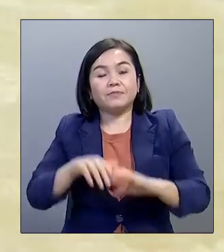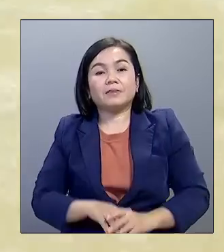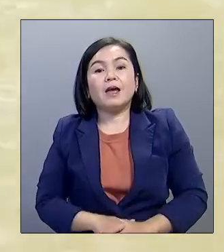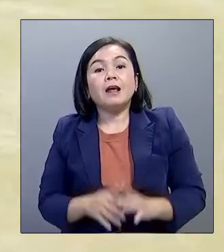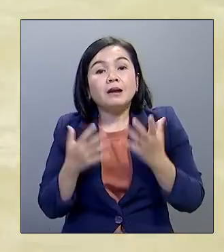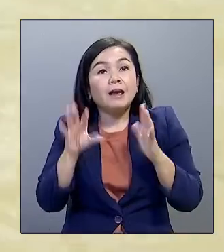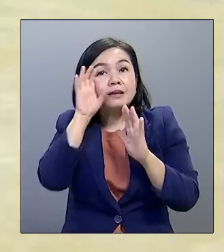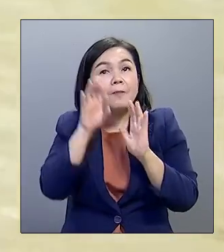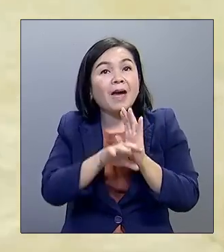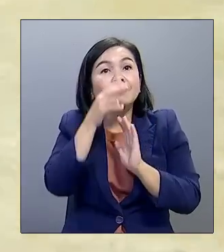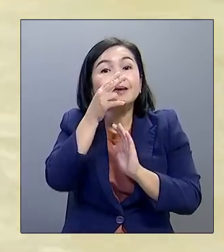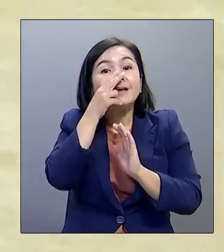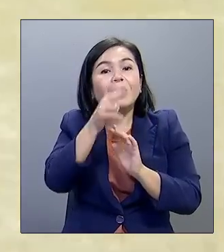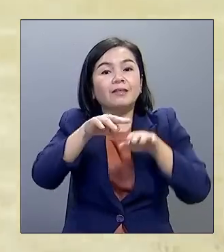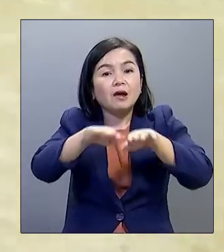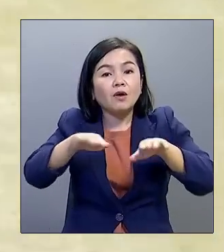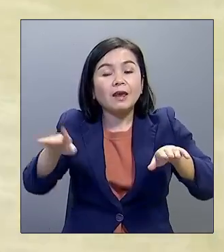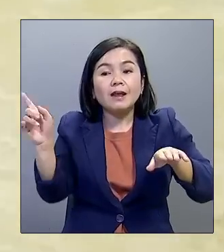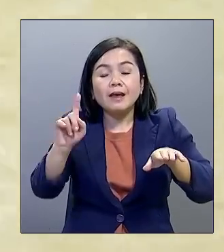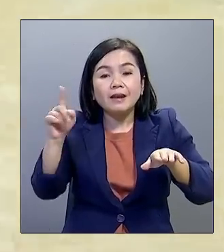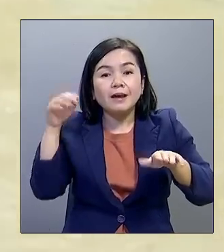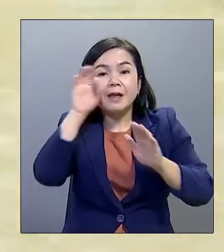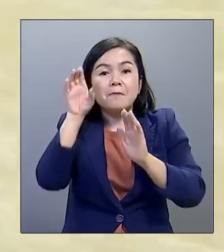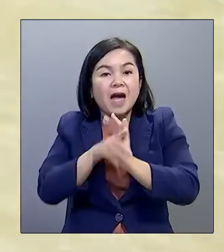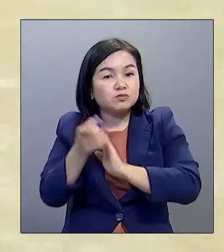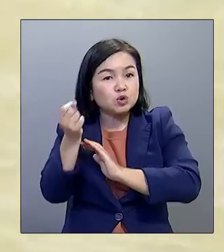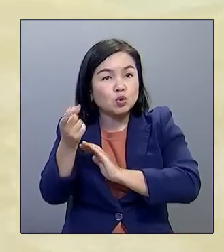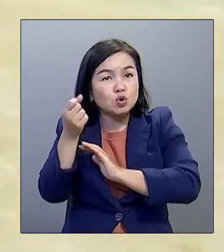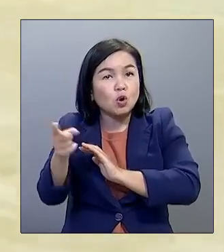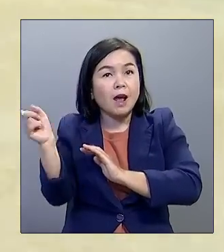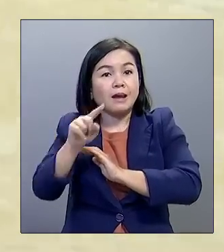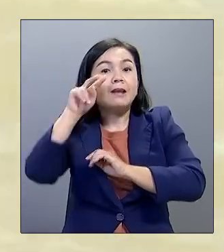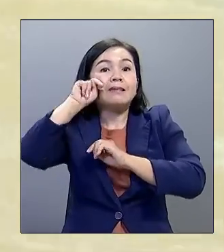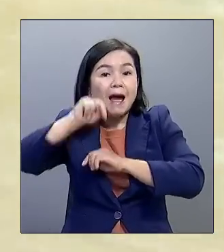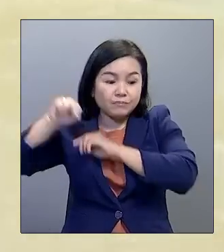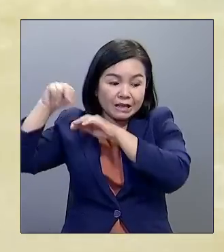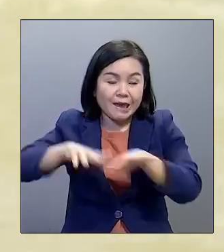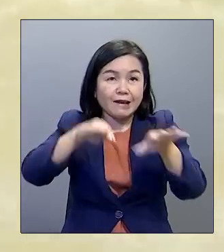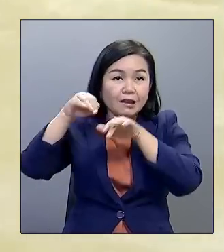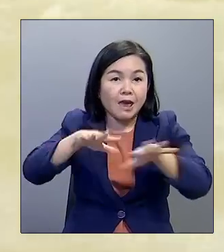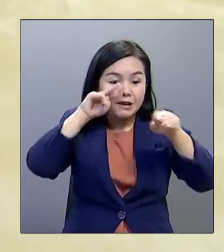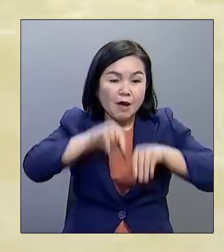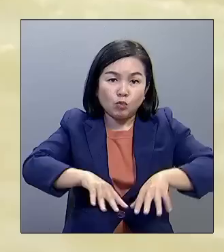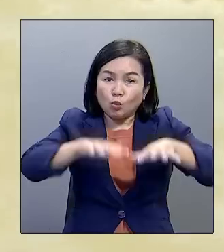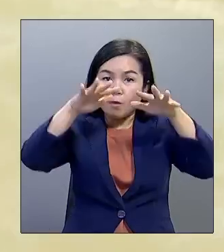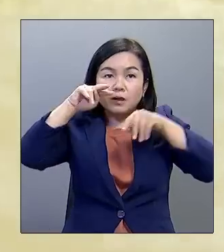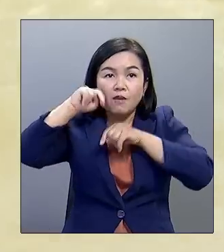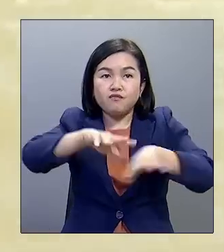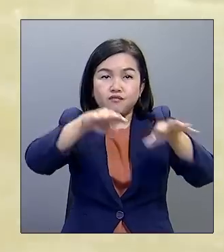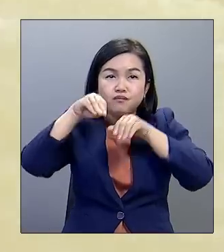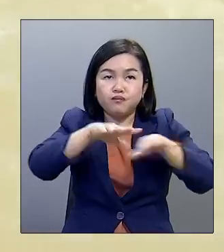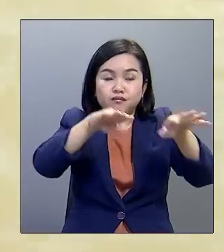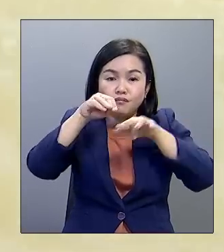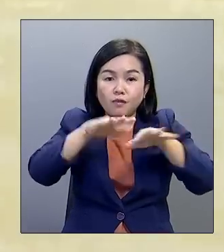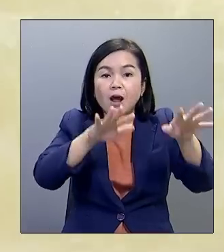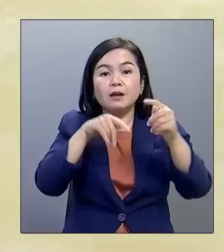และภาพที่คุณผู้ชมเห็นอยู่ในขณะนี้ก็คือภาพบรรยากาศสดนะคะนี่เป็นสภาพของน้ำที่ค่อนข้างจะไหลแรงทีเดียวนะคะที่ไหลผ่